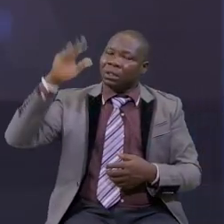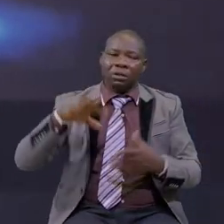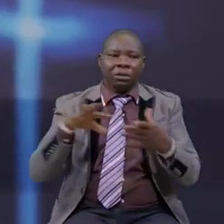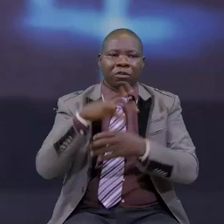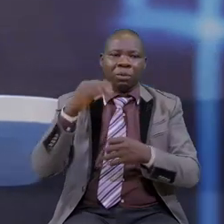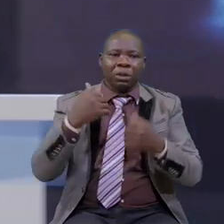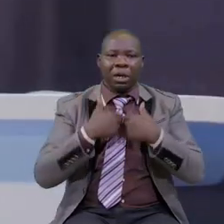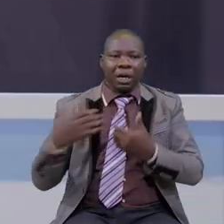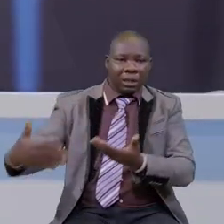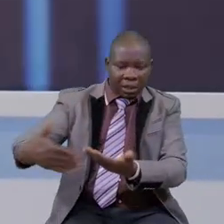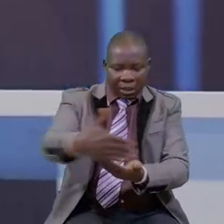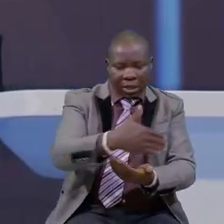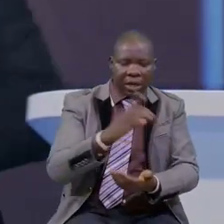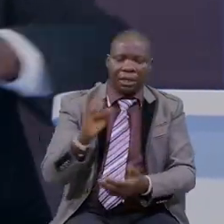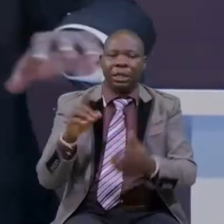rassemblera.